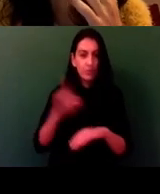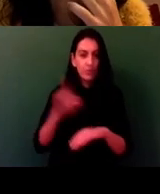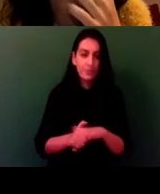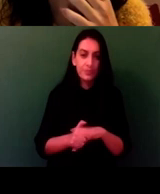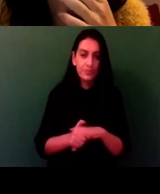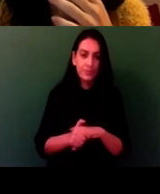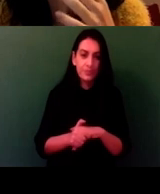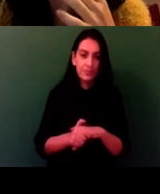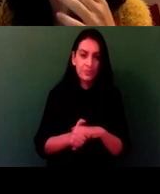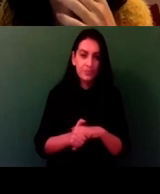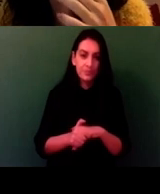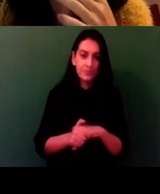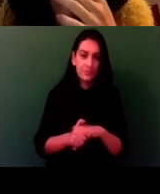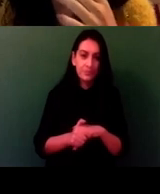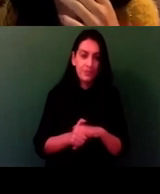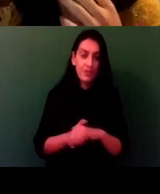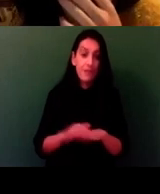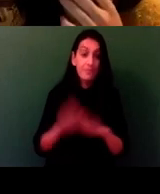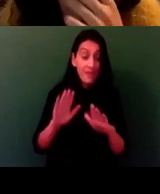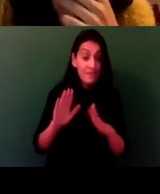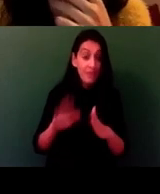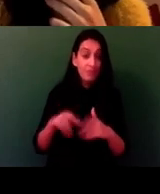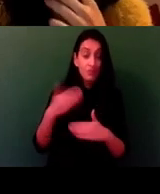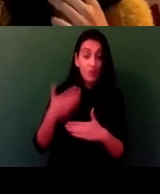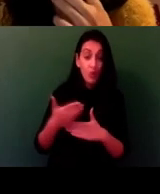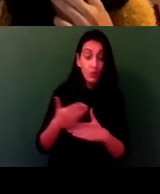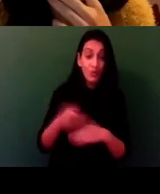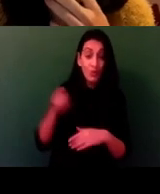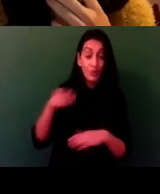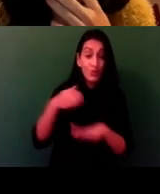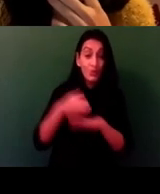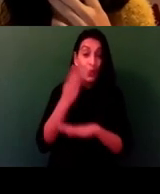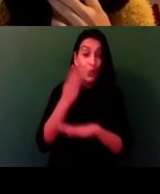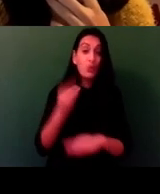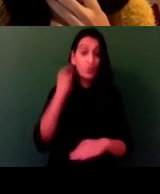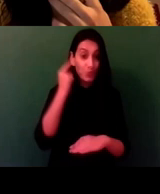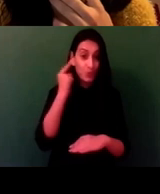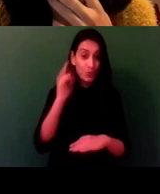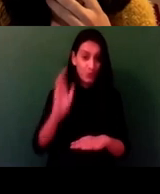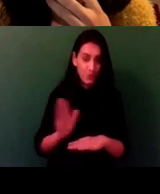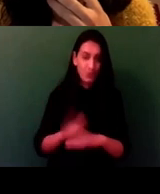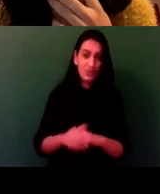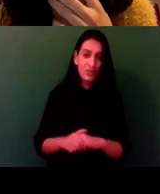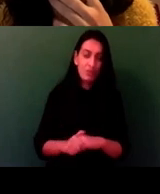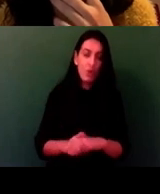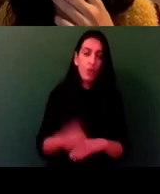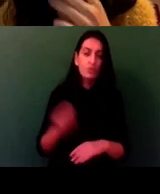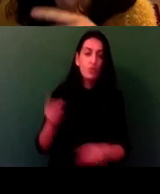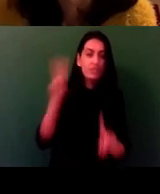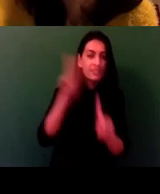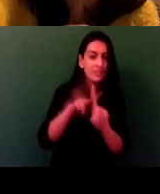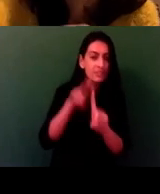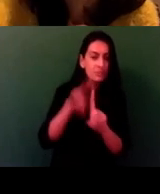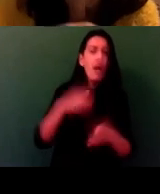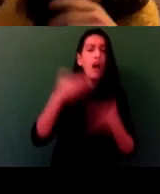tüm tasarımı yapan... O render'a da inanıyoruz. Evet, ona inanıyorsun ve orada aslında o, yani şu çok önemli, bu kadar katılımcılıktan vesaireden bahsederken